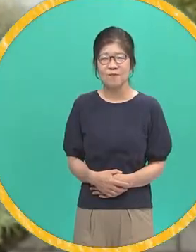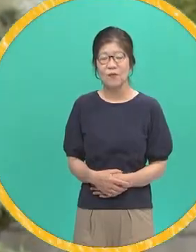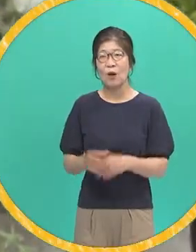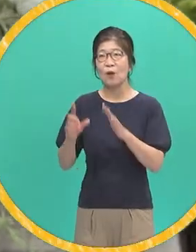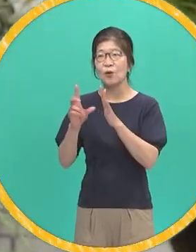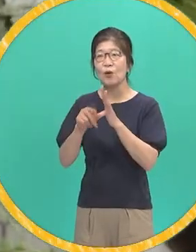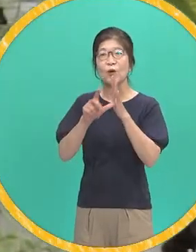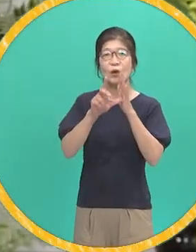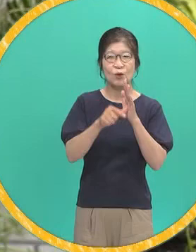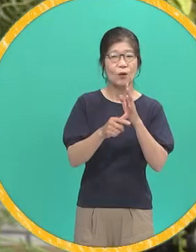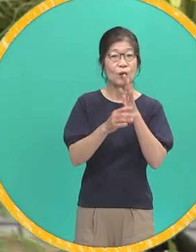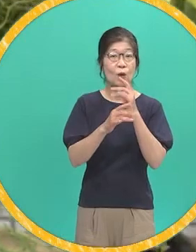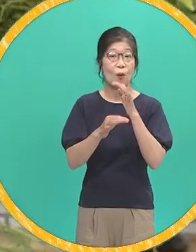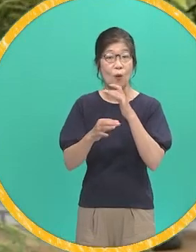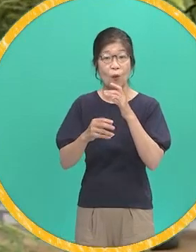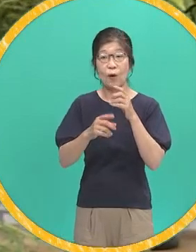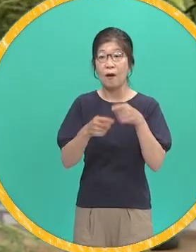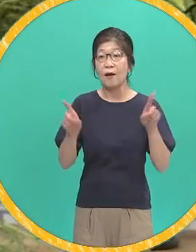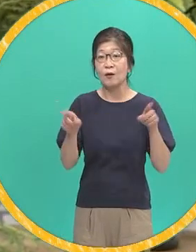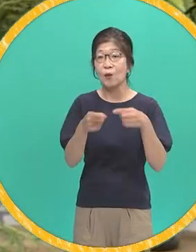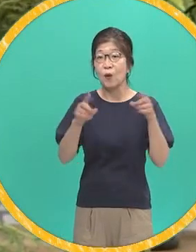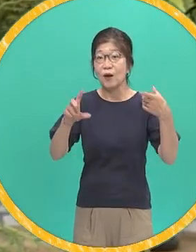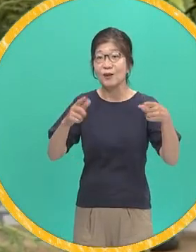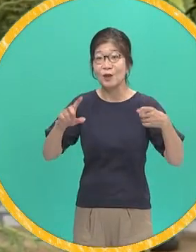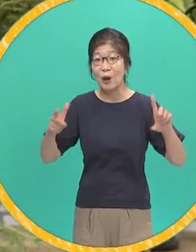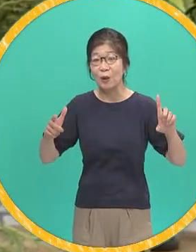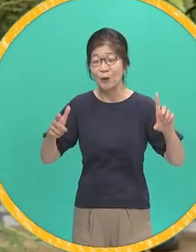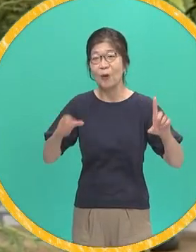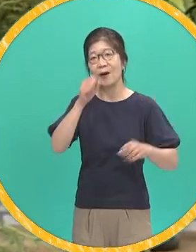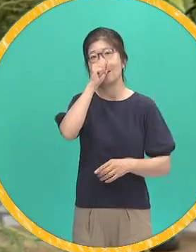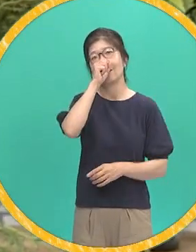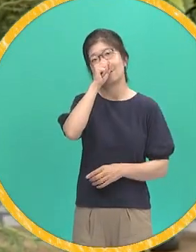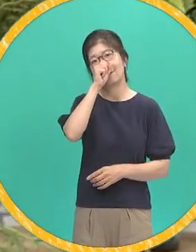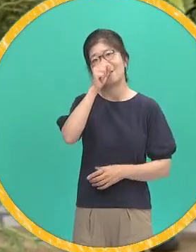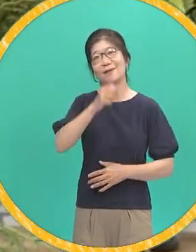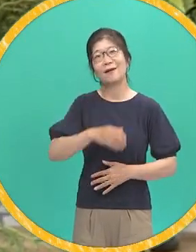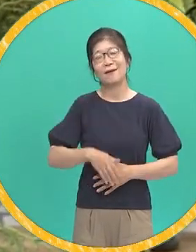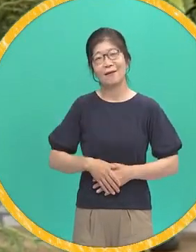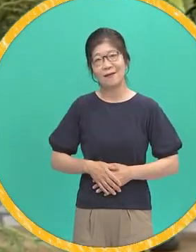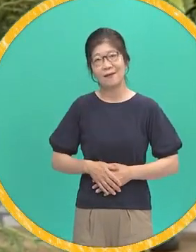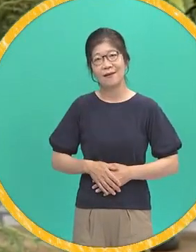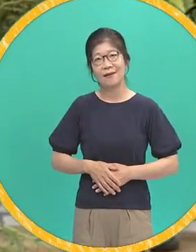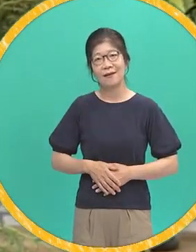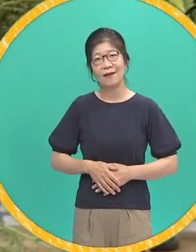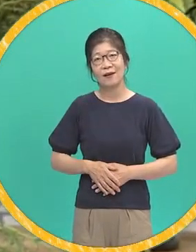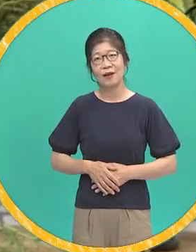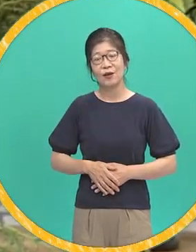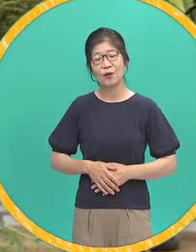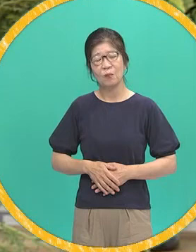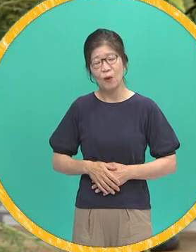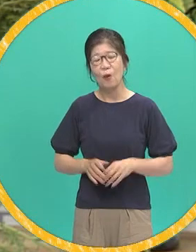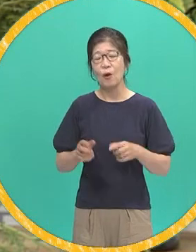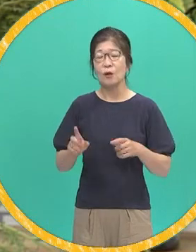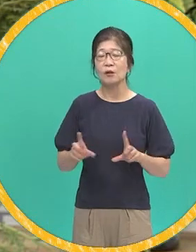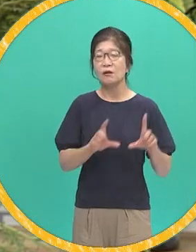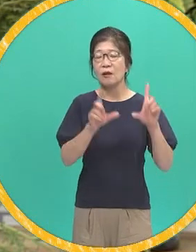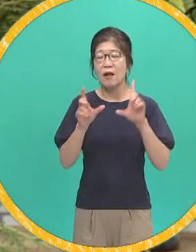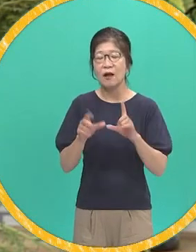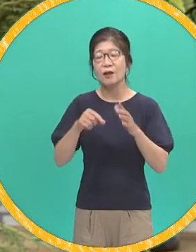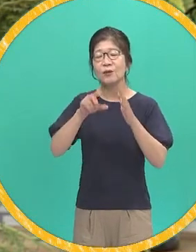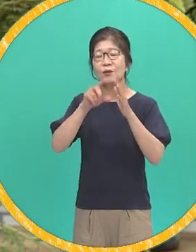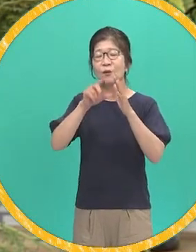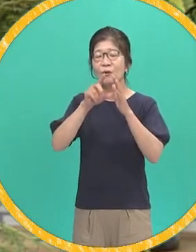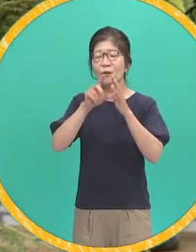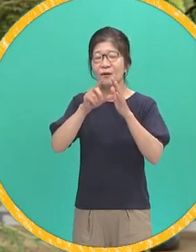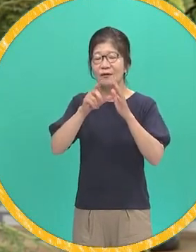毎回違う演奏で楽しませてくれるとすごくいいですしやっぱりこうやって街中で気軽に本格的な音楽